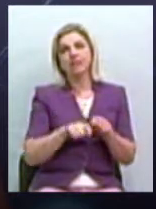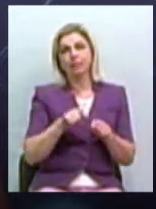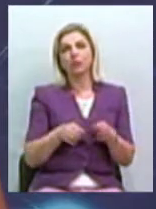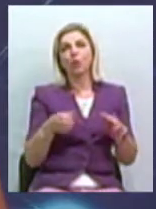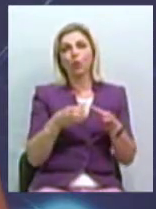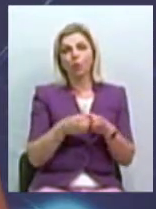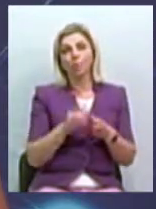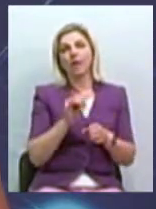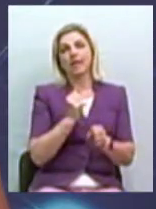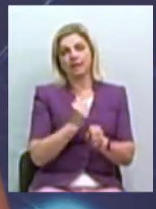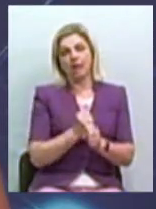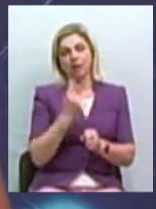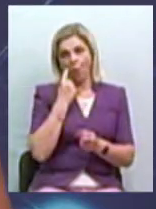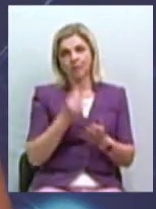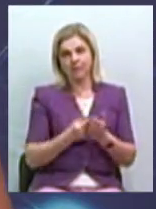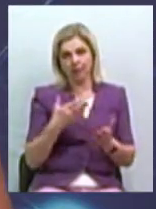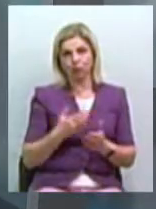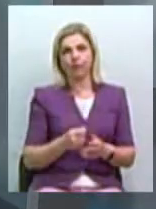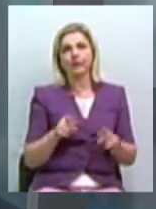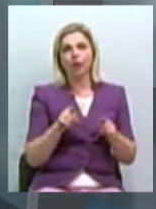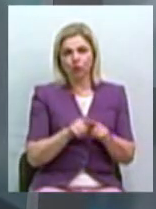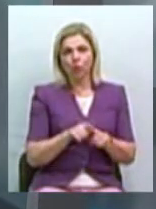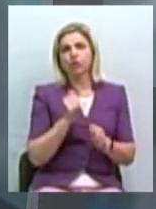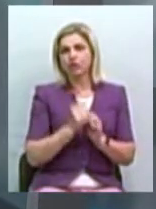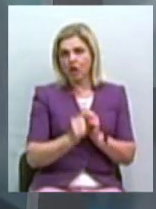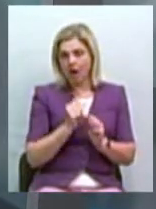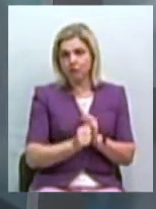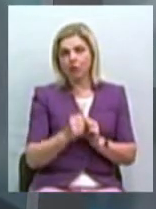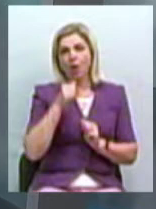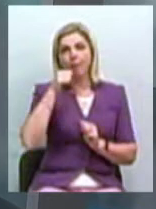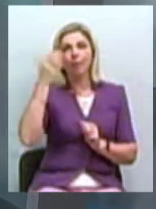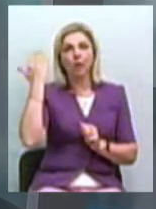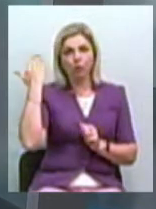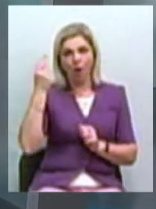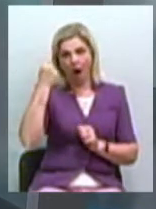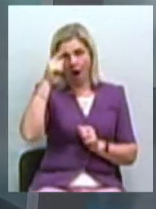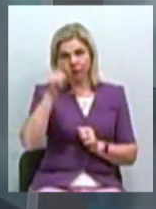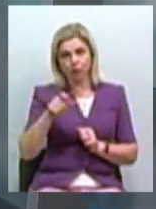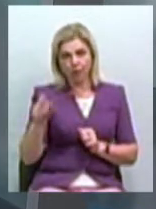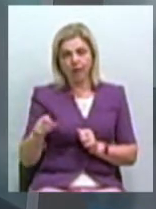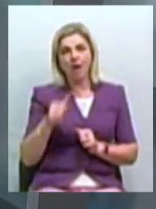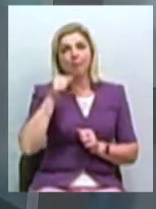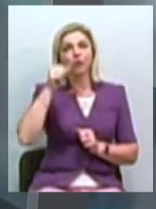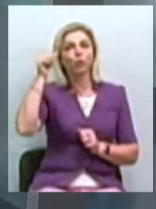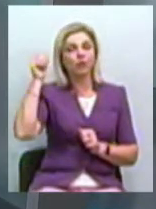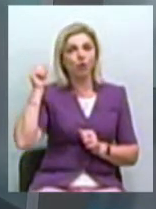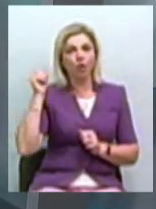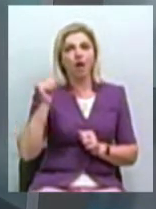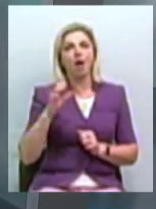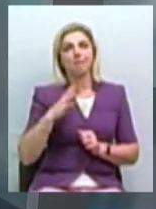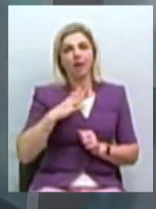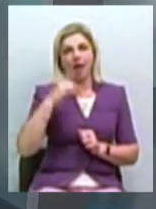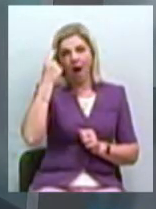і здійснювати оцінку проєктів. Досить таки часто у нас минулі авторі, да, які, наприклад, в минулих роках були